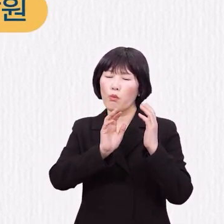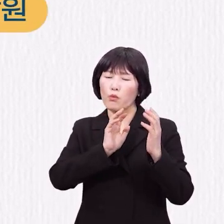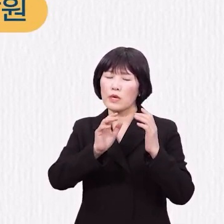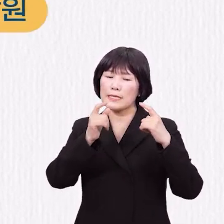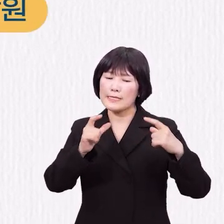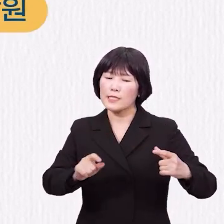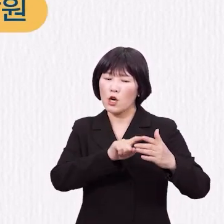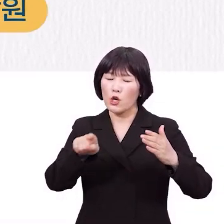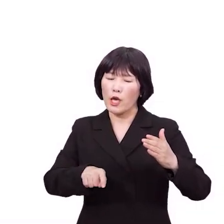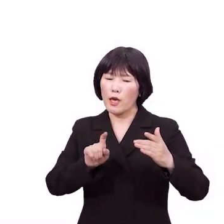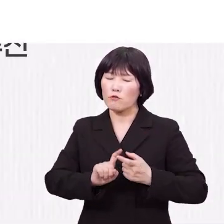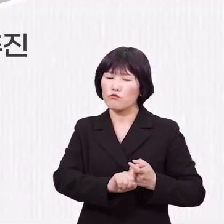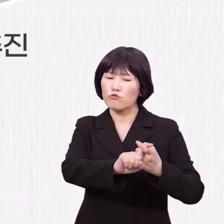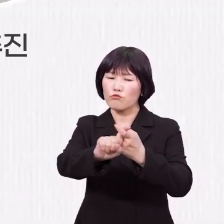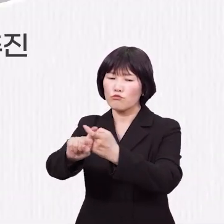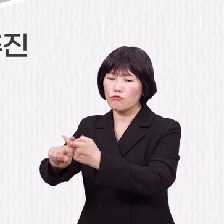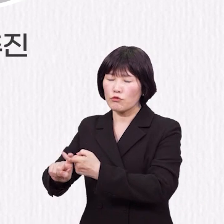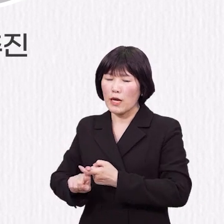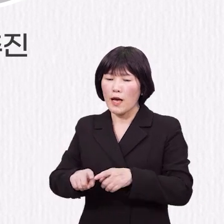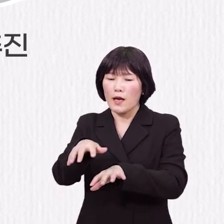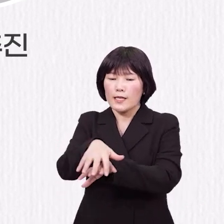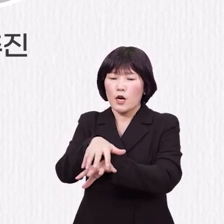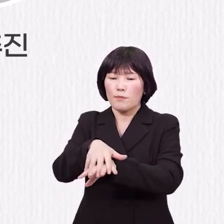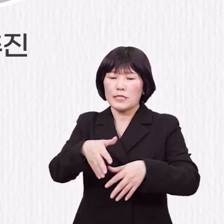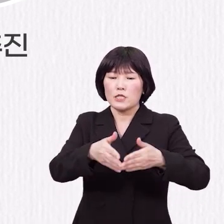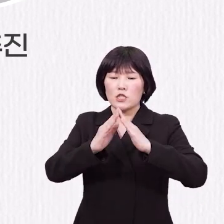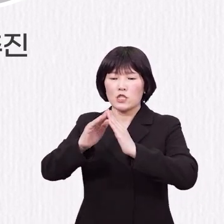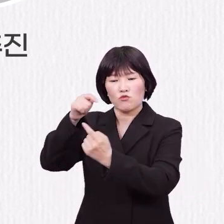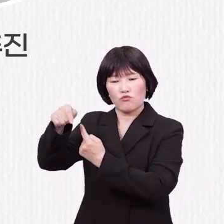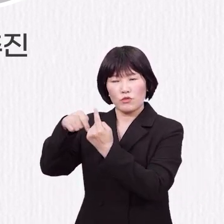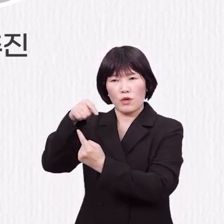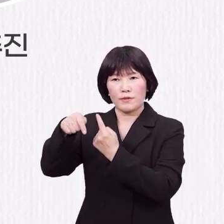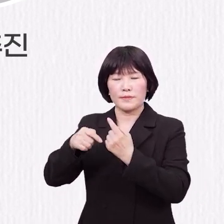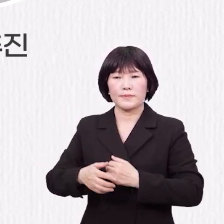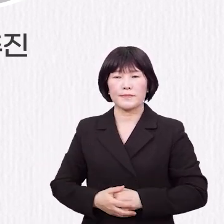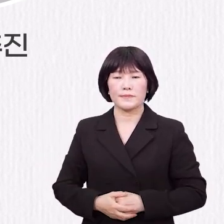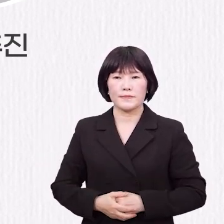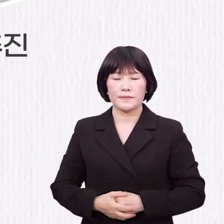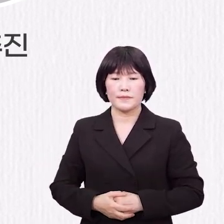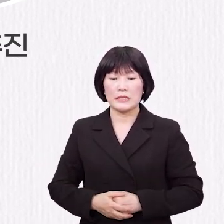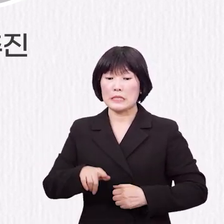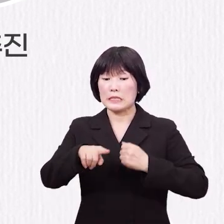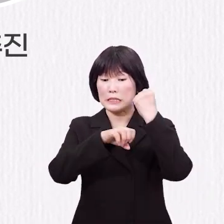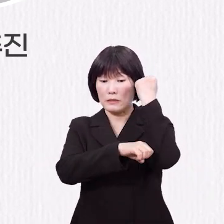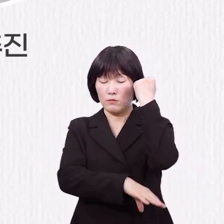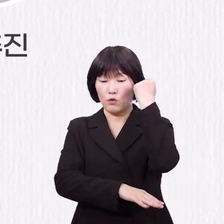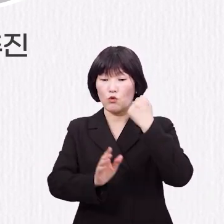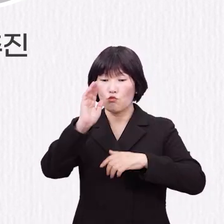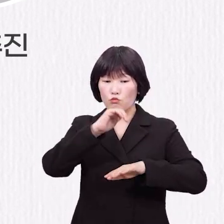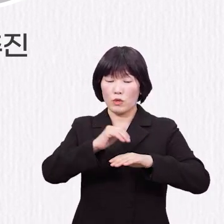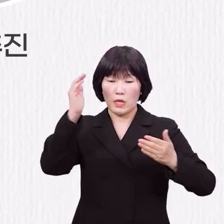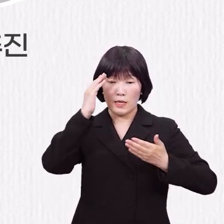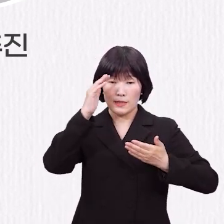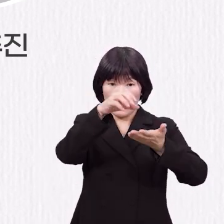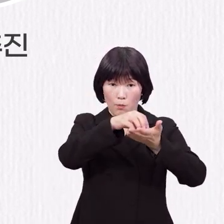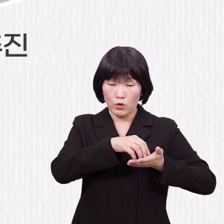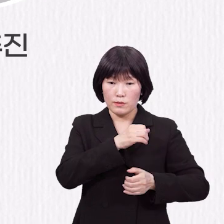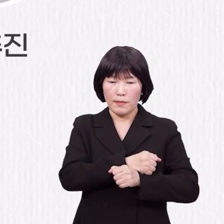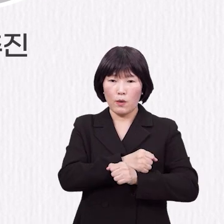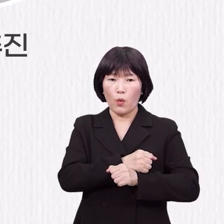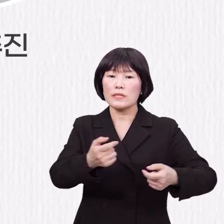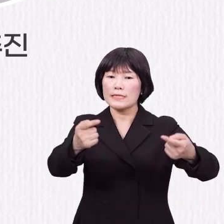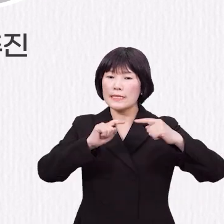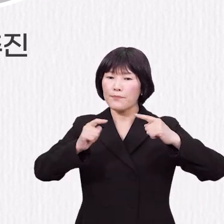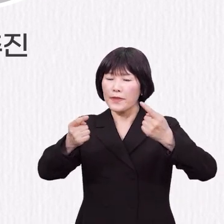체결하였습니다. 이후 전반적인 사업 운영을 위한 논의를 위해 지역 내 유관기관으로 구성된 지역별